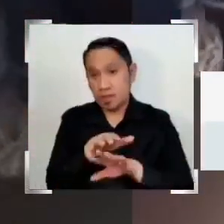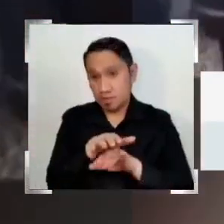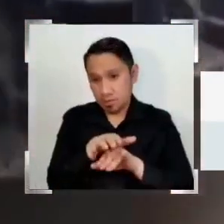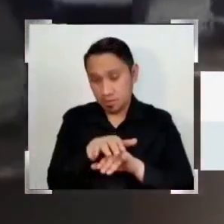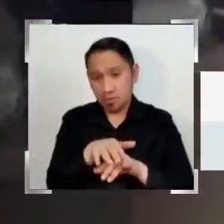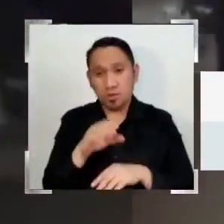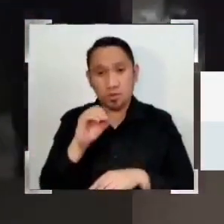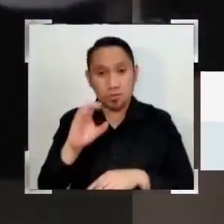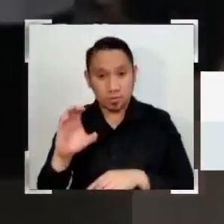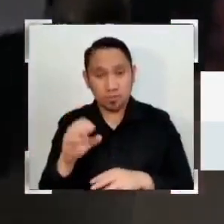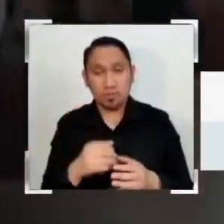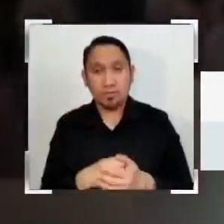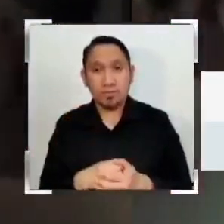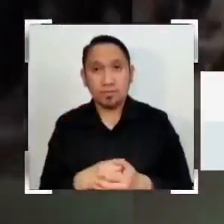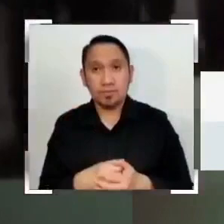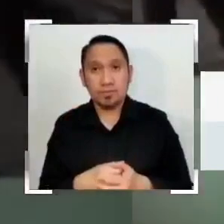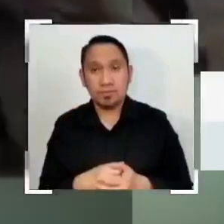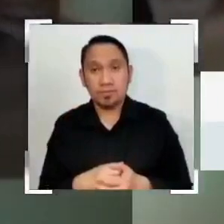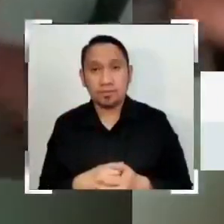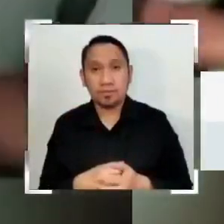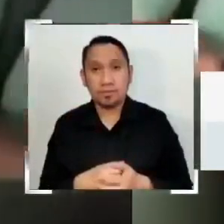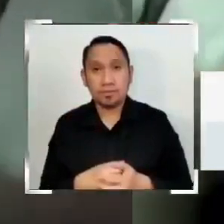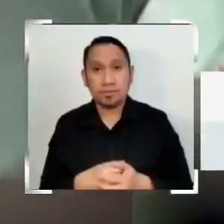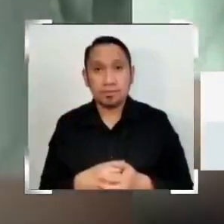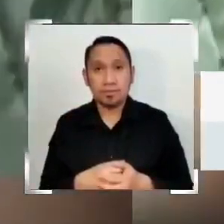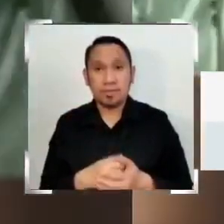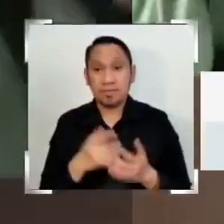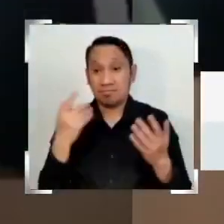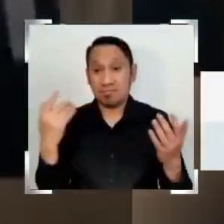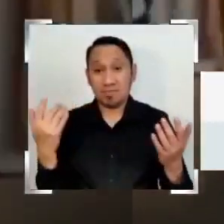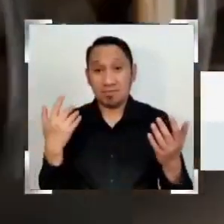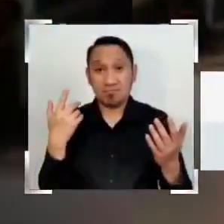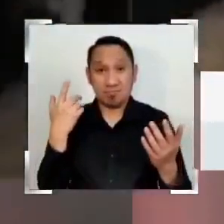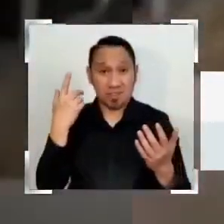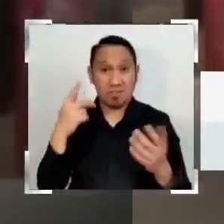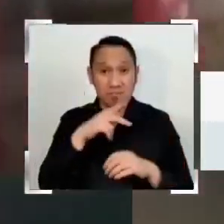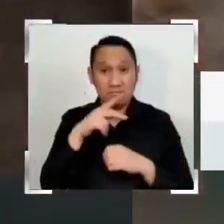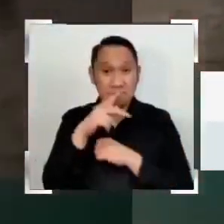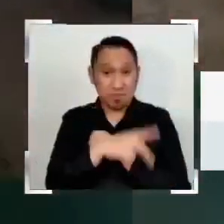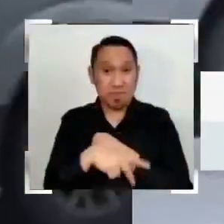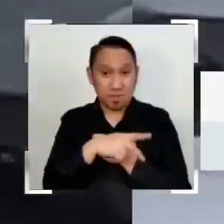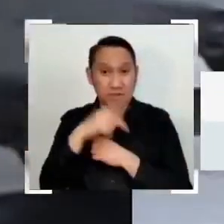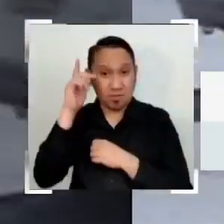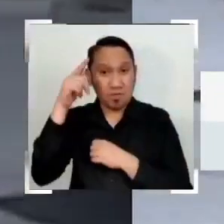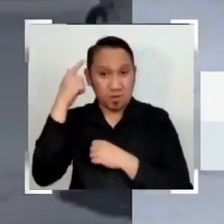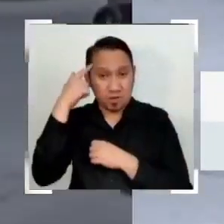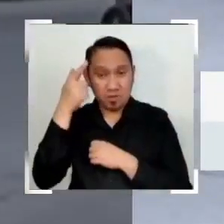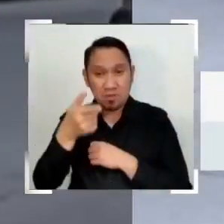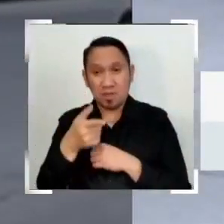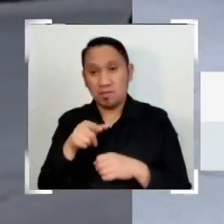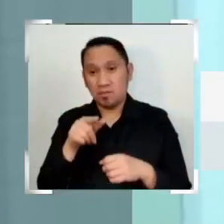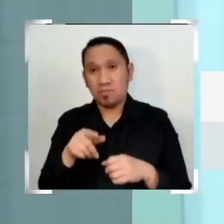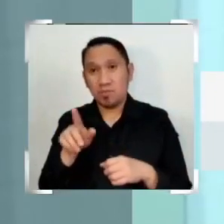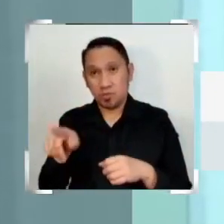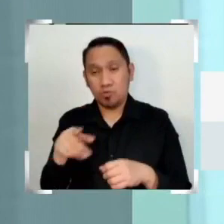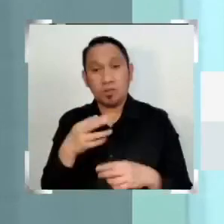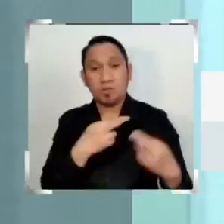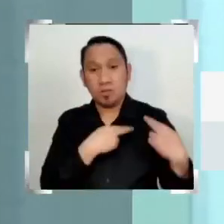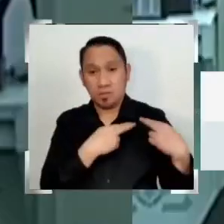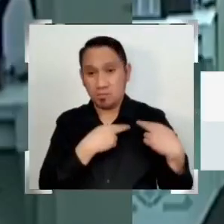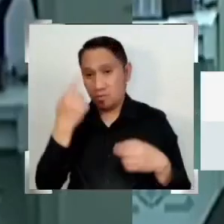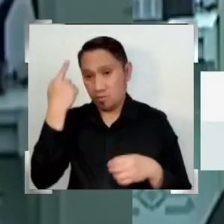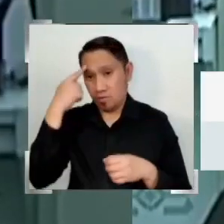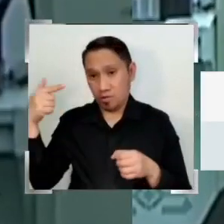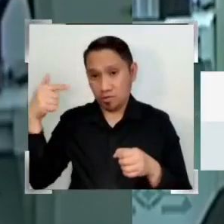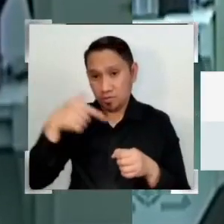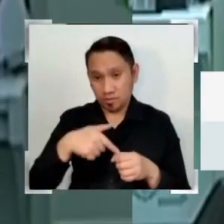Electrification Administration o NEA. Sasagutin ng provincial government ang krudo para sa modular gensets na maospital at eskwelahan. Pero